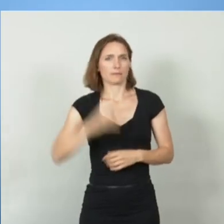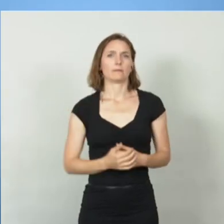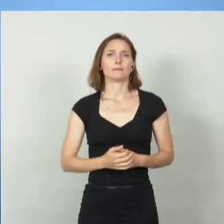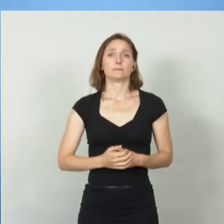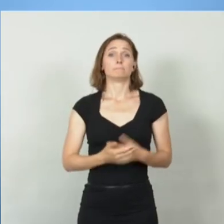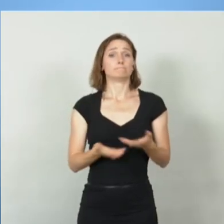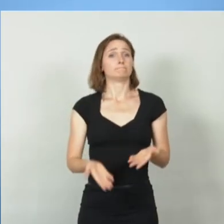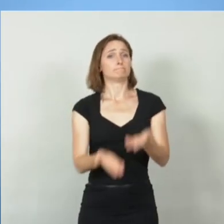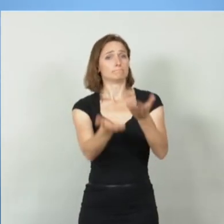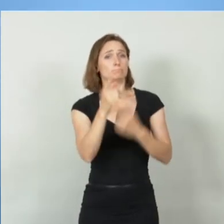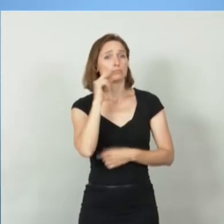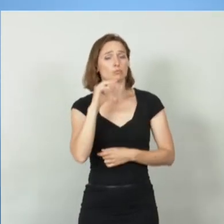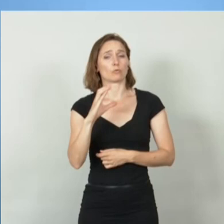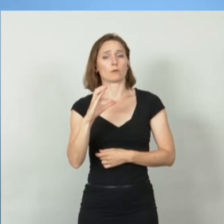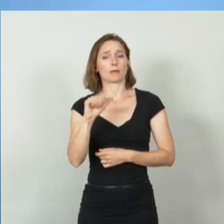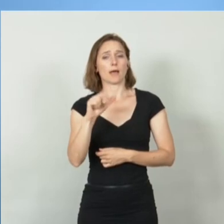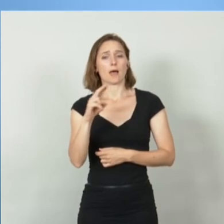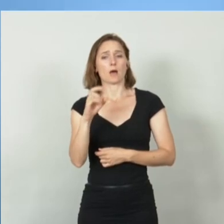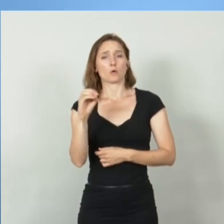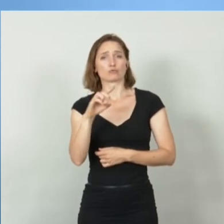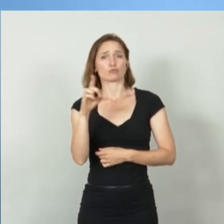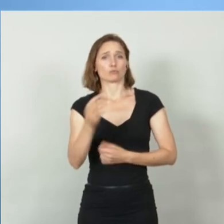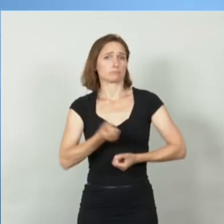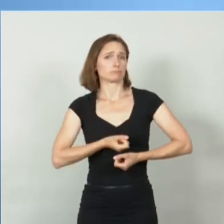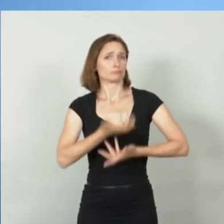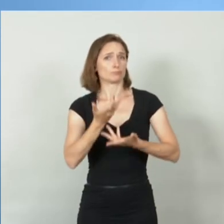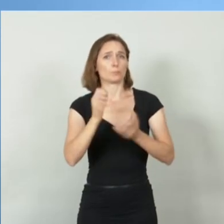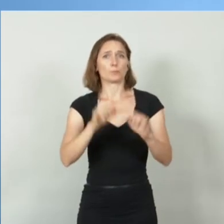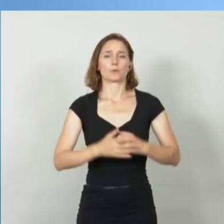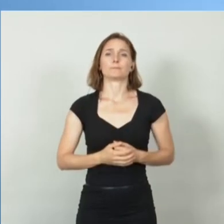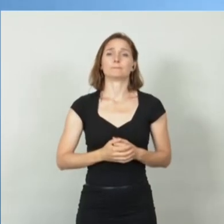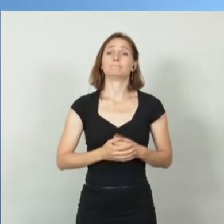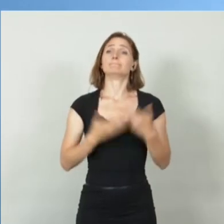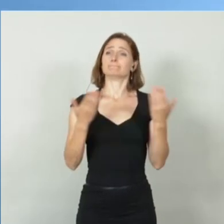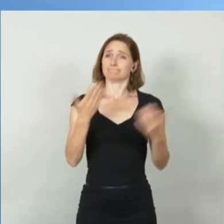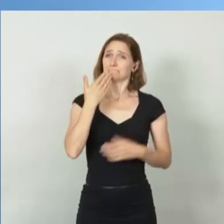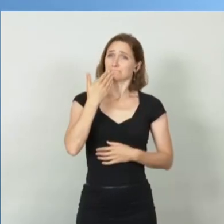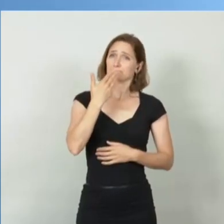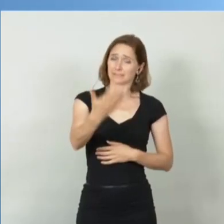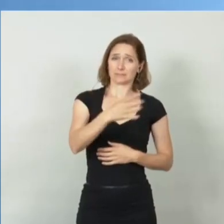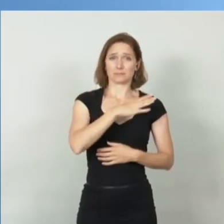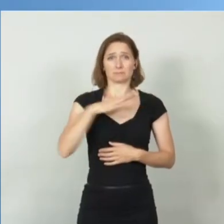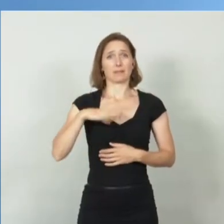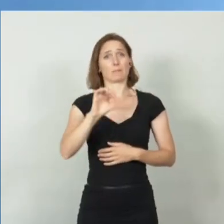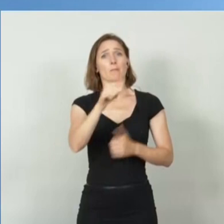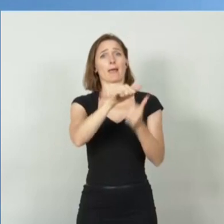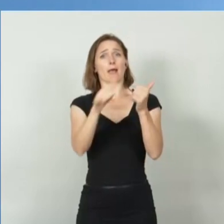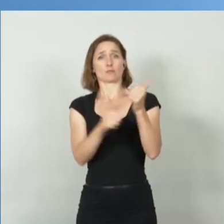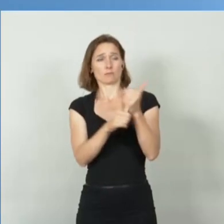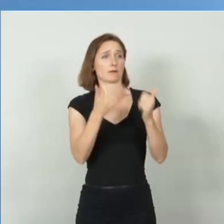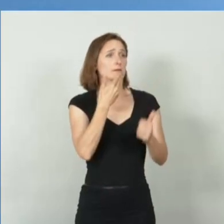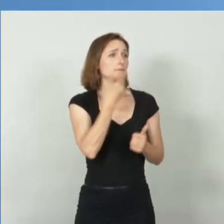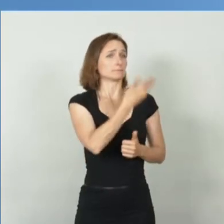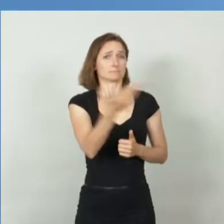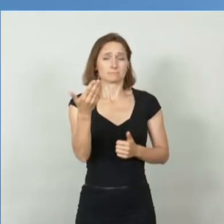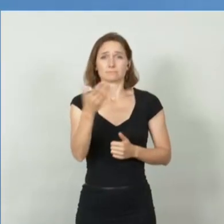monsieur Carroz vous avez la et bien merci Madame la première adjointe Mesdames et Messieurs les